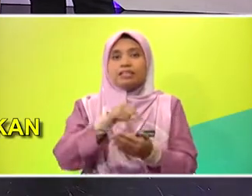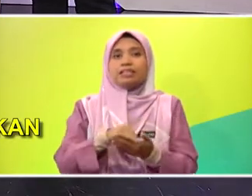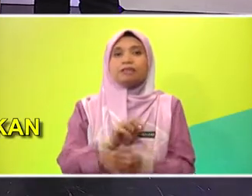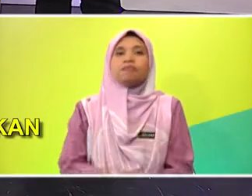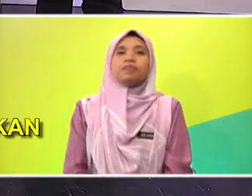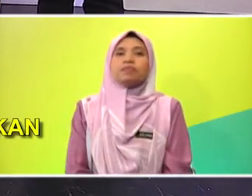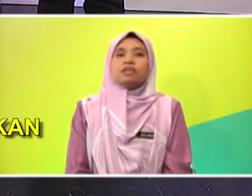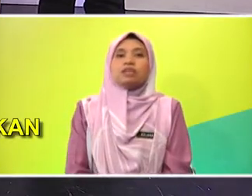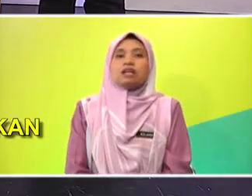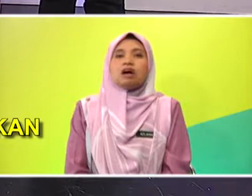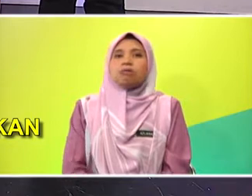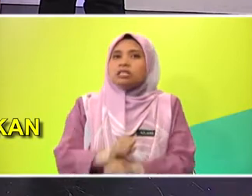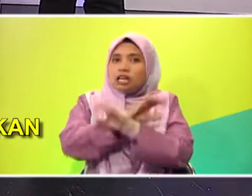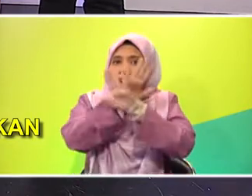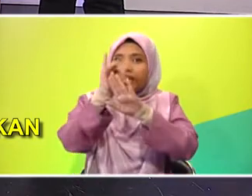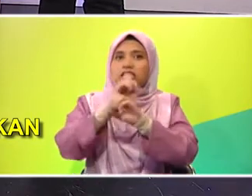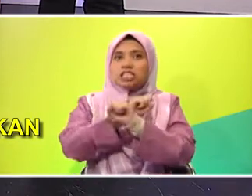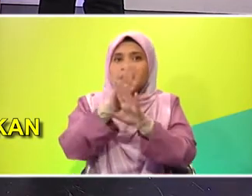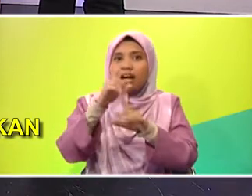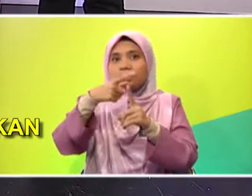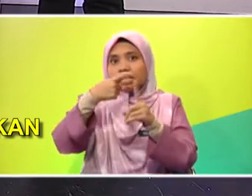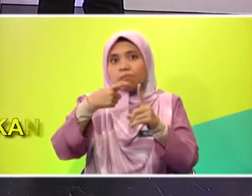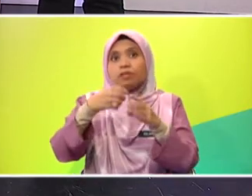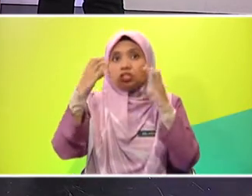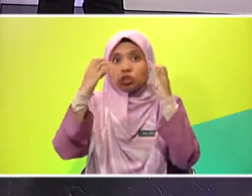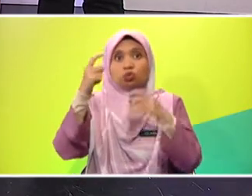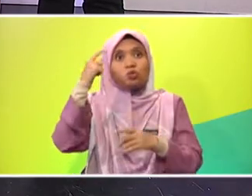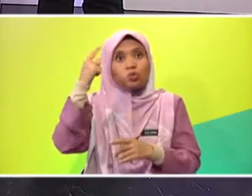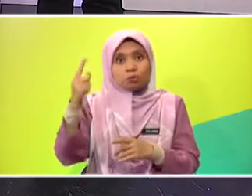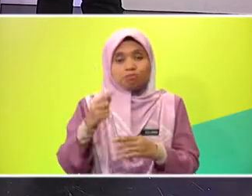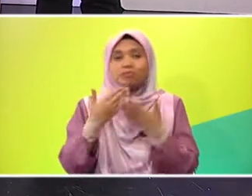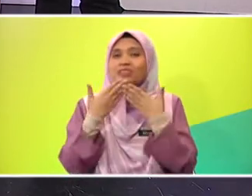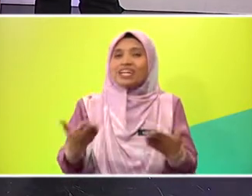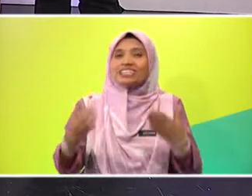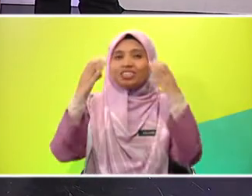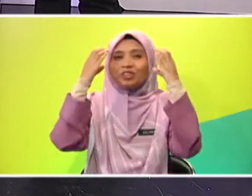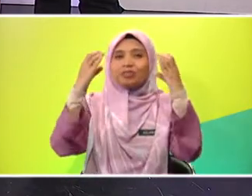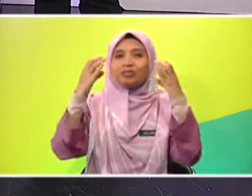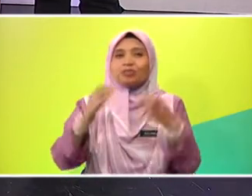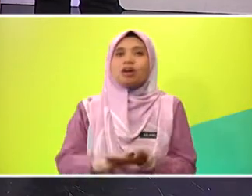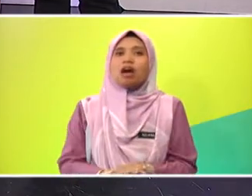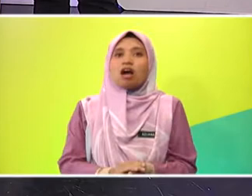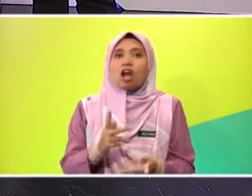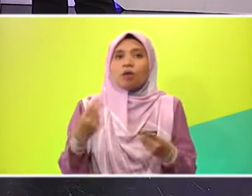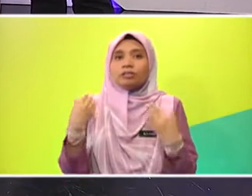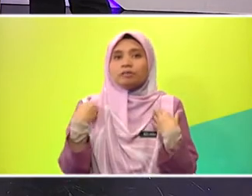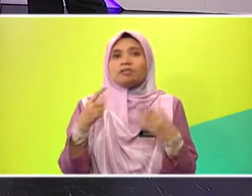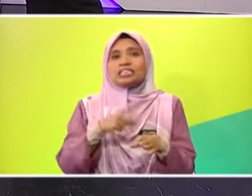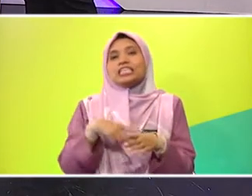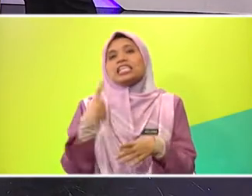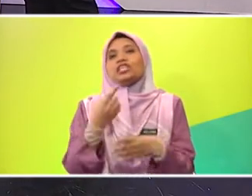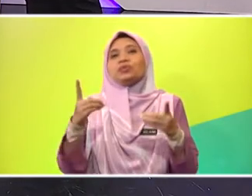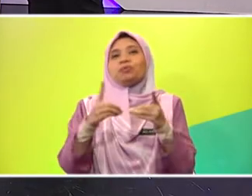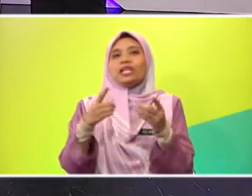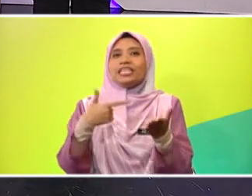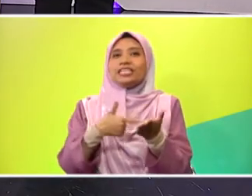dan juga penerangan yang cukup jelas daripada cek Gosokkan aja Bekasi sego sama-sama mudah-mudahan ada rezeki jumpa lagi ya Insyaallah nanti juga